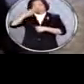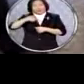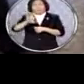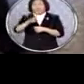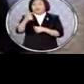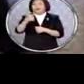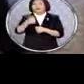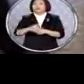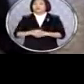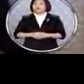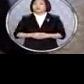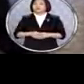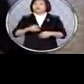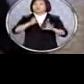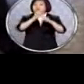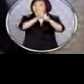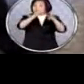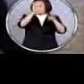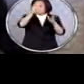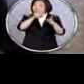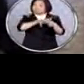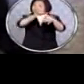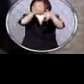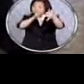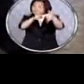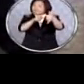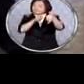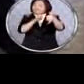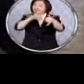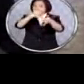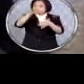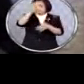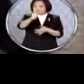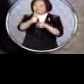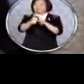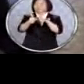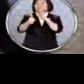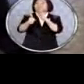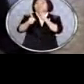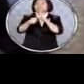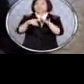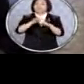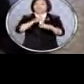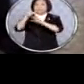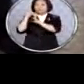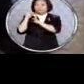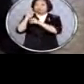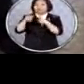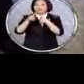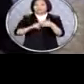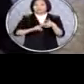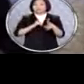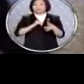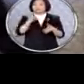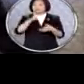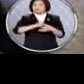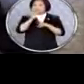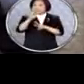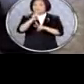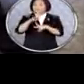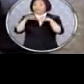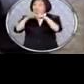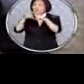真的要觉得总统真的要认知到他自己是执政者，那执政者有执政者应该做事的态度跟回应事